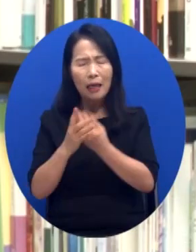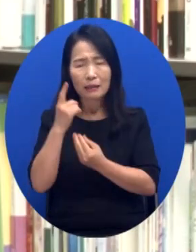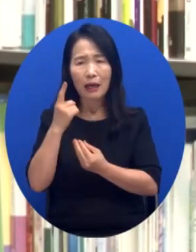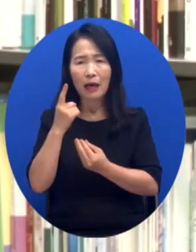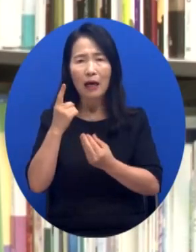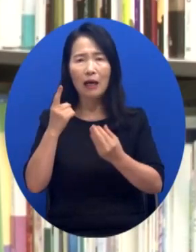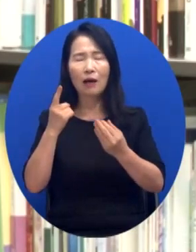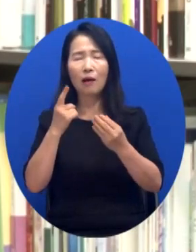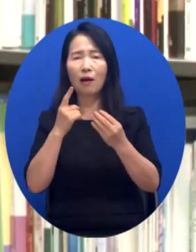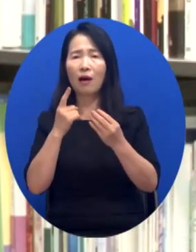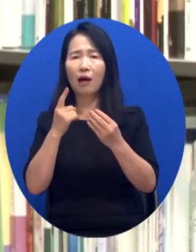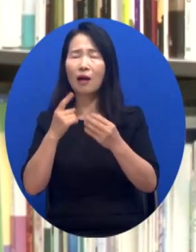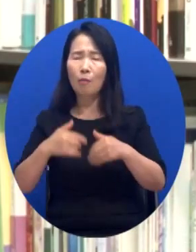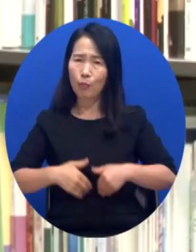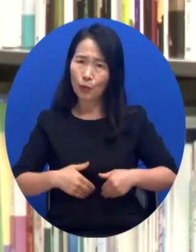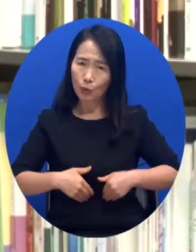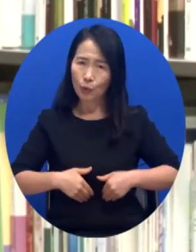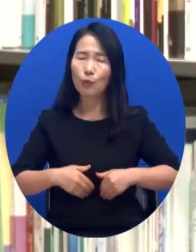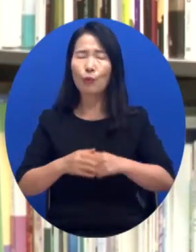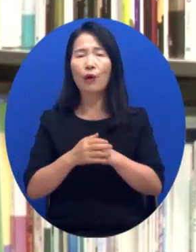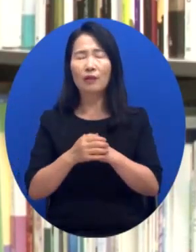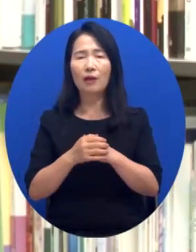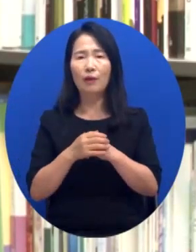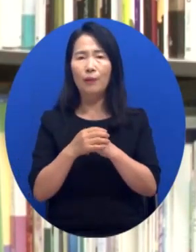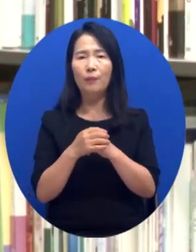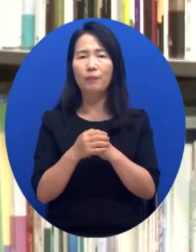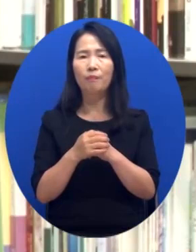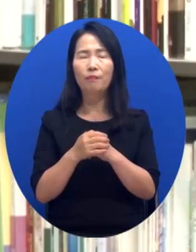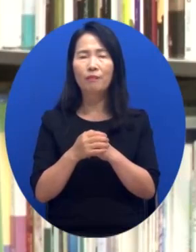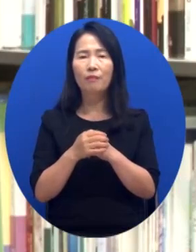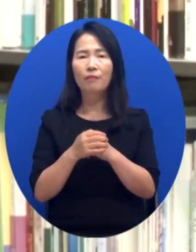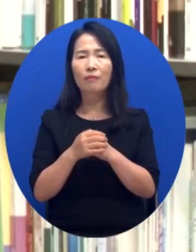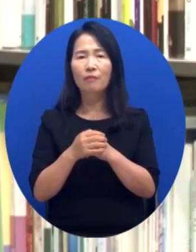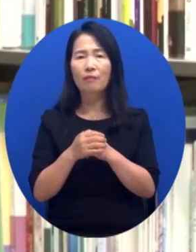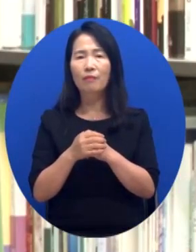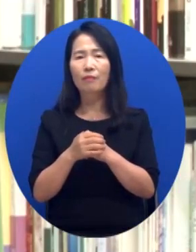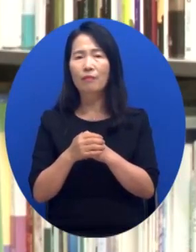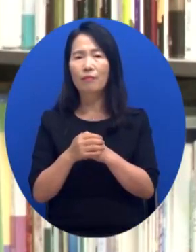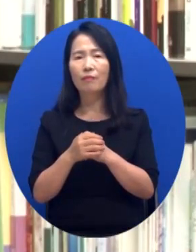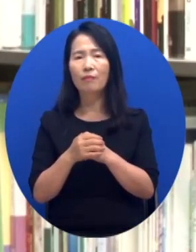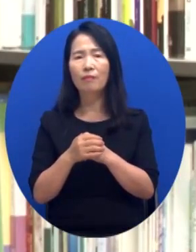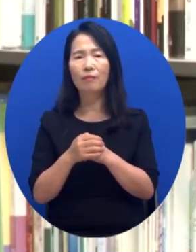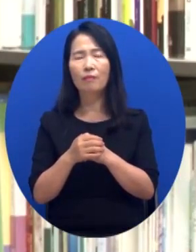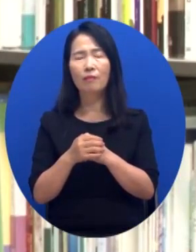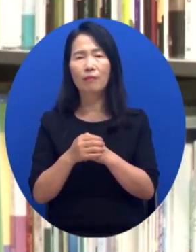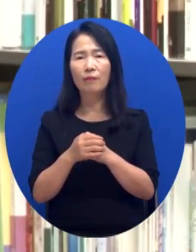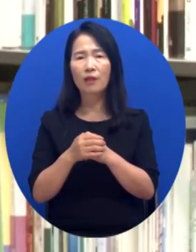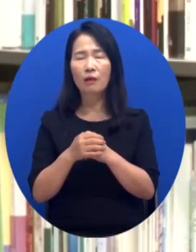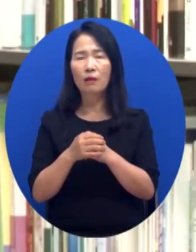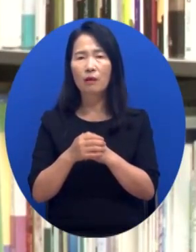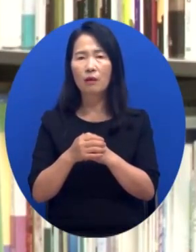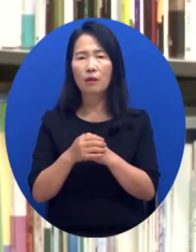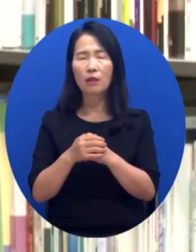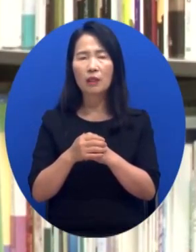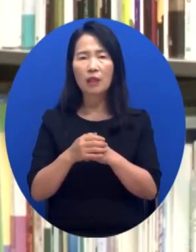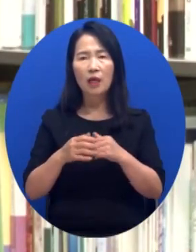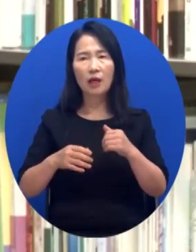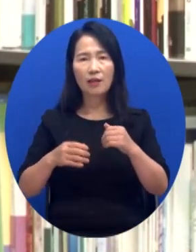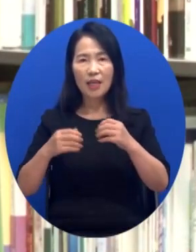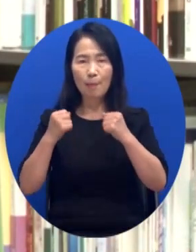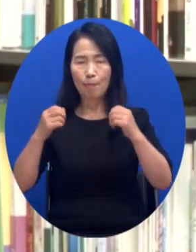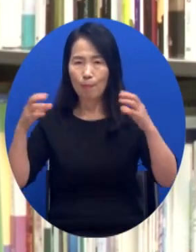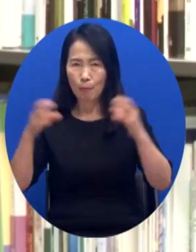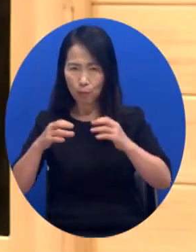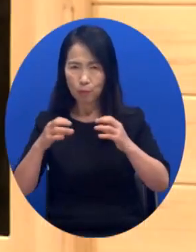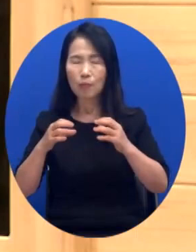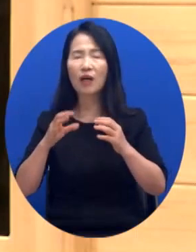싶습니다. 이 문제에 대해서는 이 한국교회가 하나된 목소리를 내기 위해서는 뭔가 의기투합도 있어야 될 것 같은데 이 문제